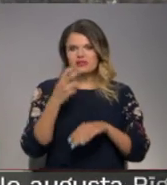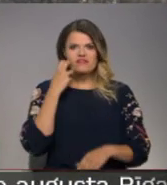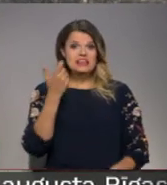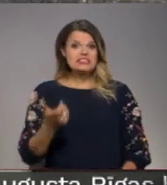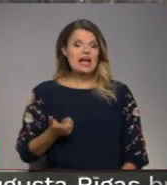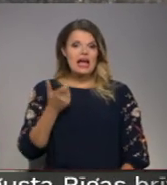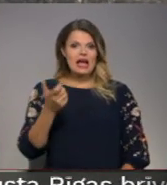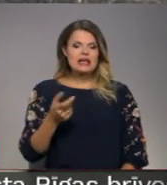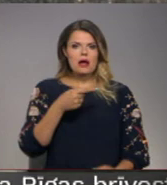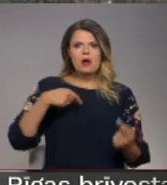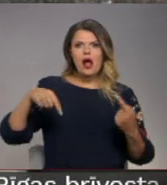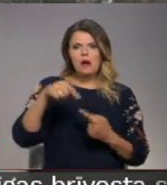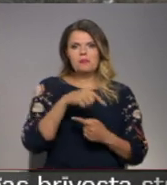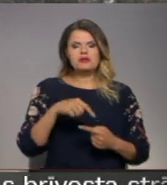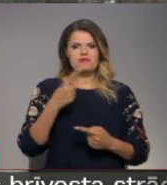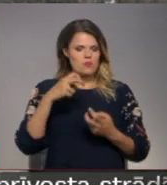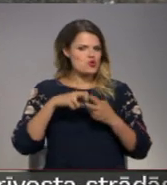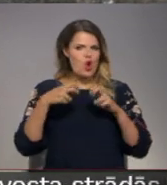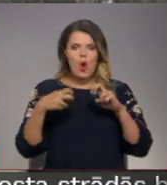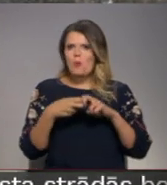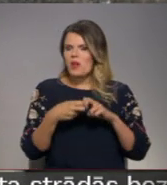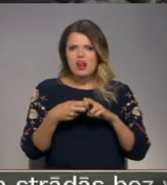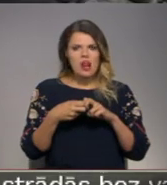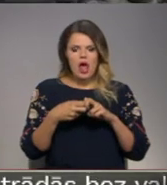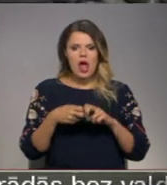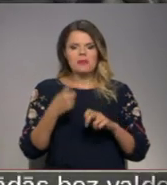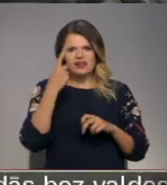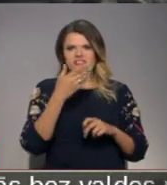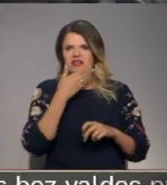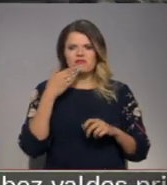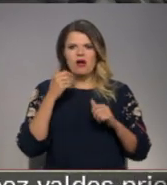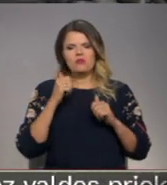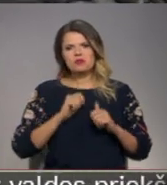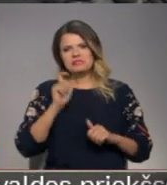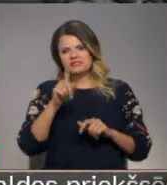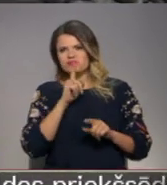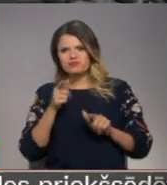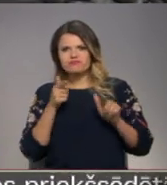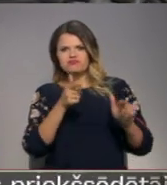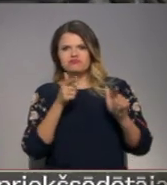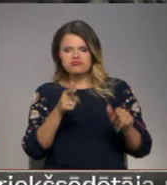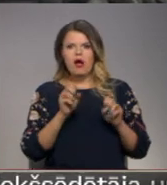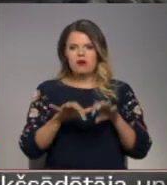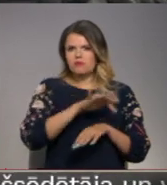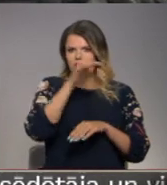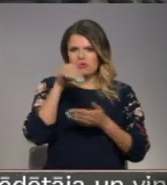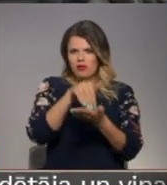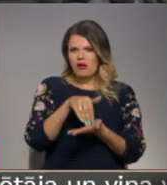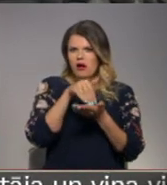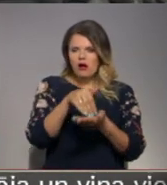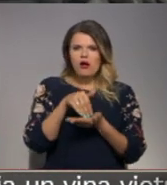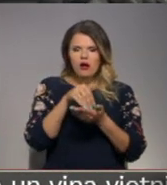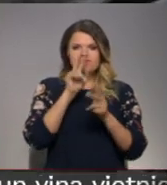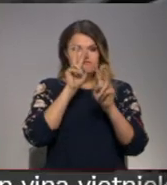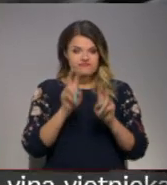Nolietoto riepu aprits cikls ir viena no problēmām, kas vairo gan nelegālās izgāstuves, gan uzkrājumus atkritumu poligonos. Pēc varam